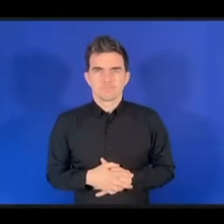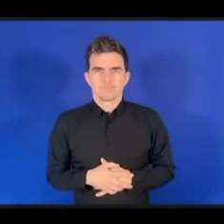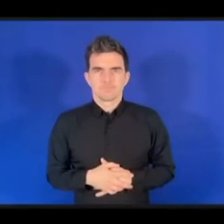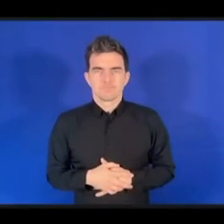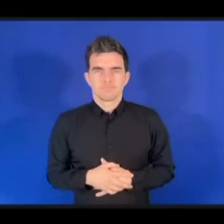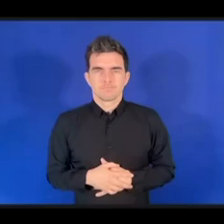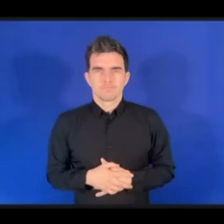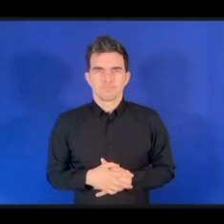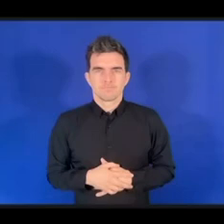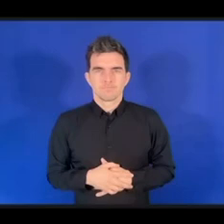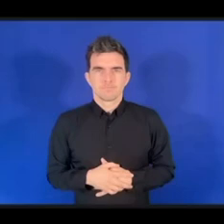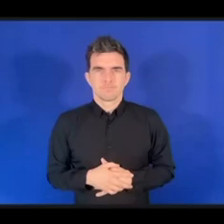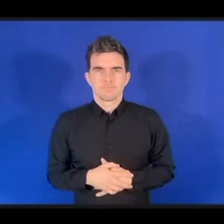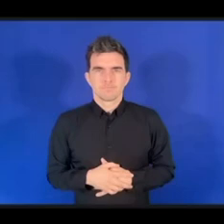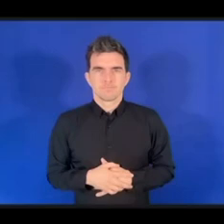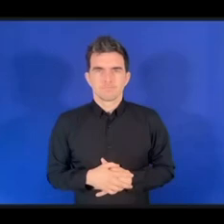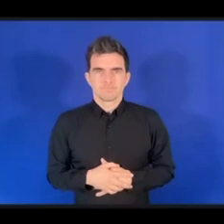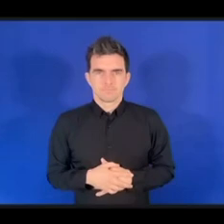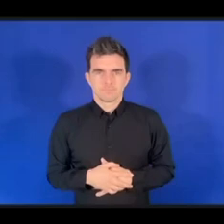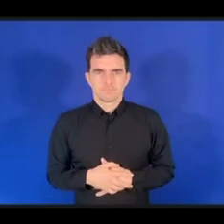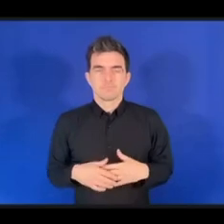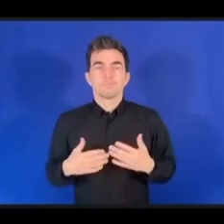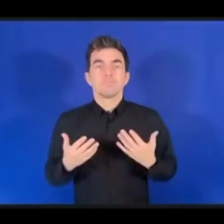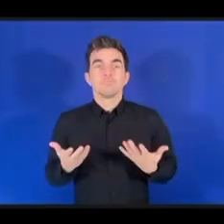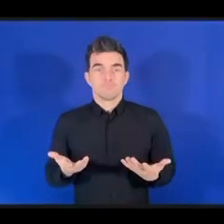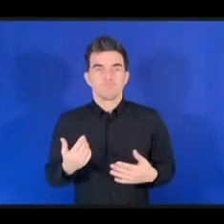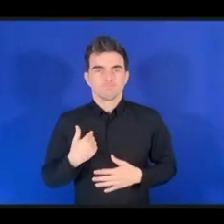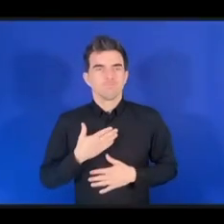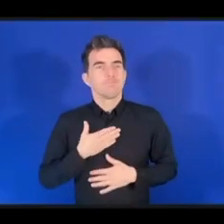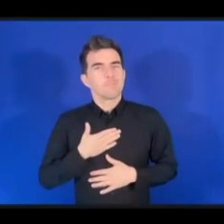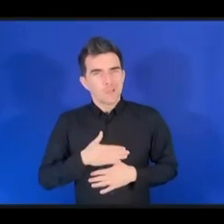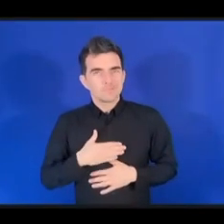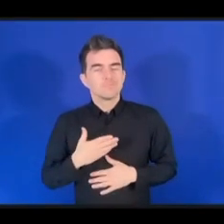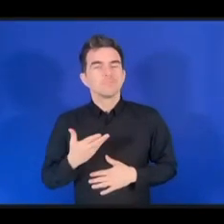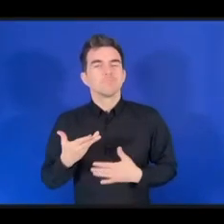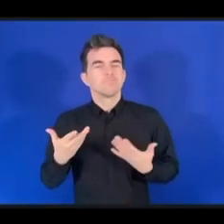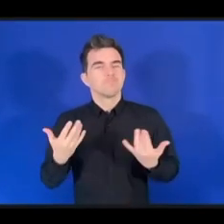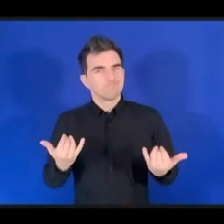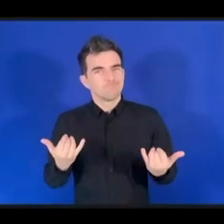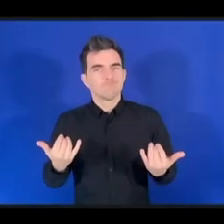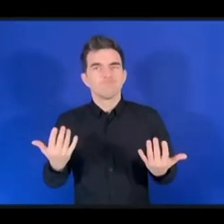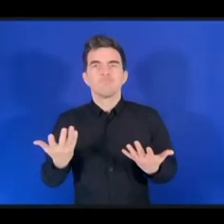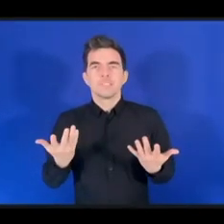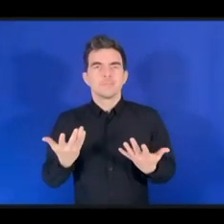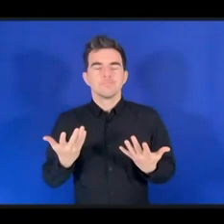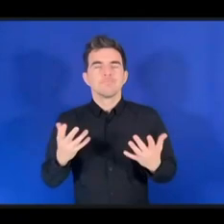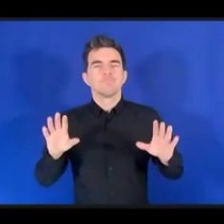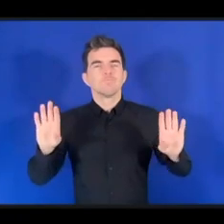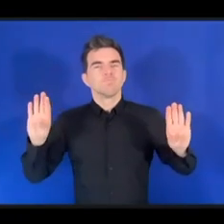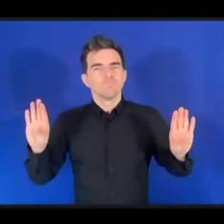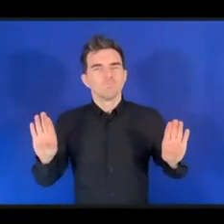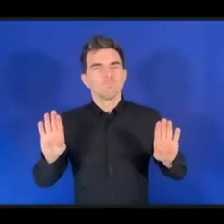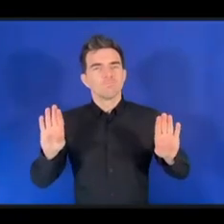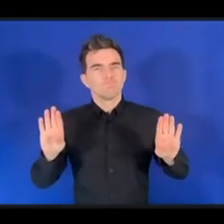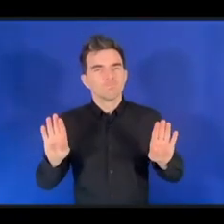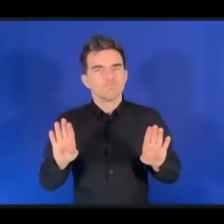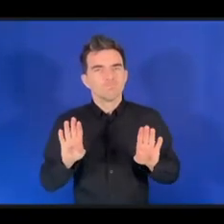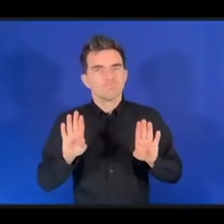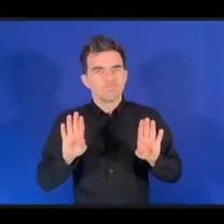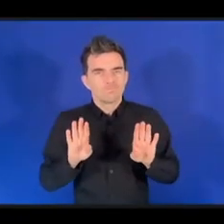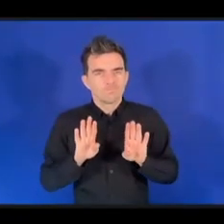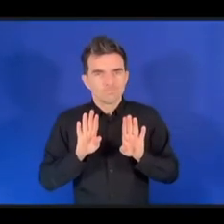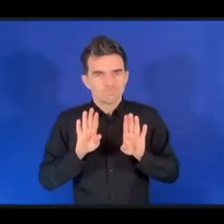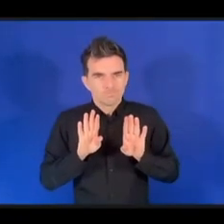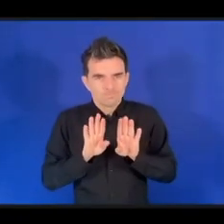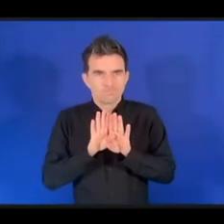那么接下来呢，我们要开始听多利相关方的代表的发言了。首